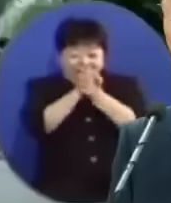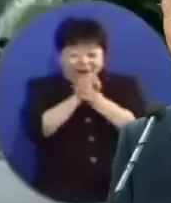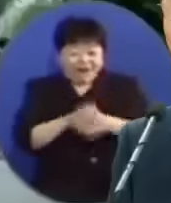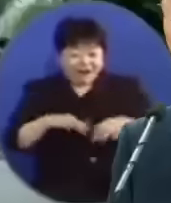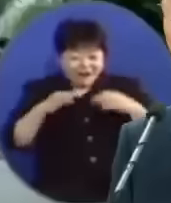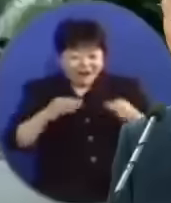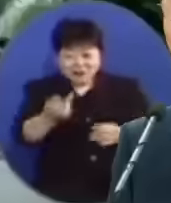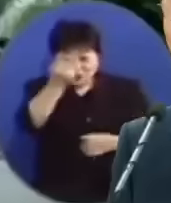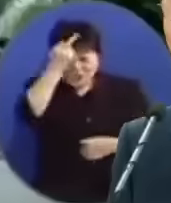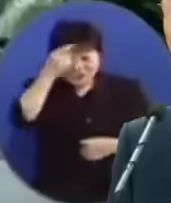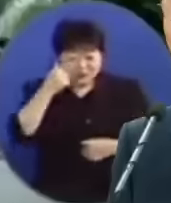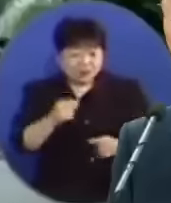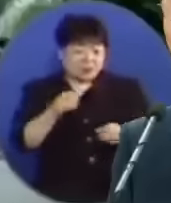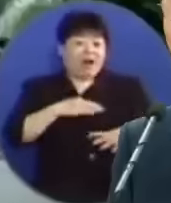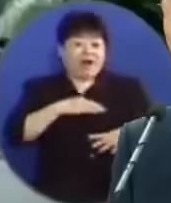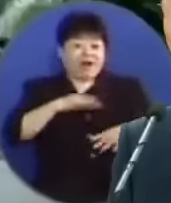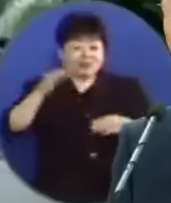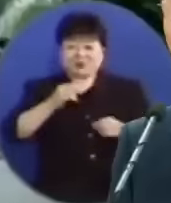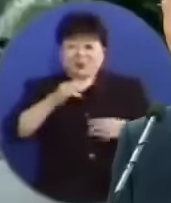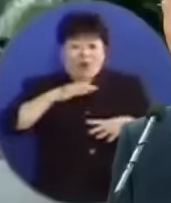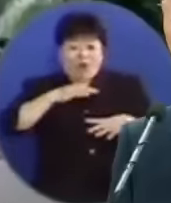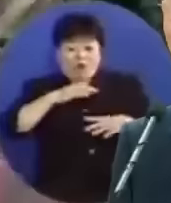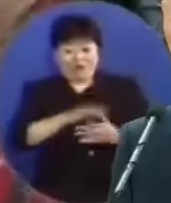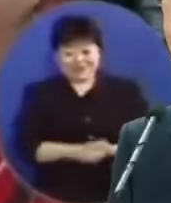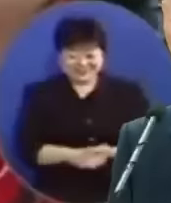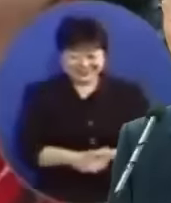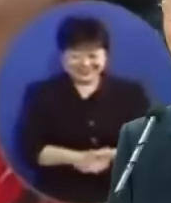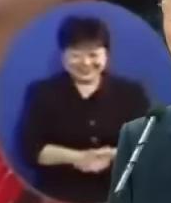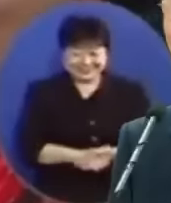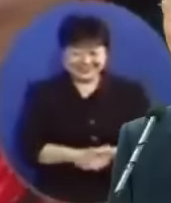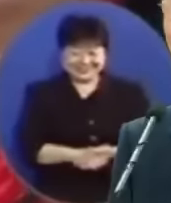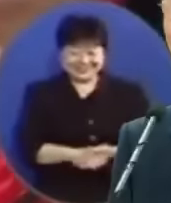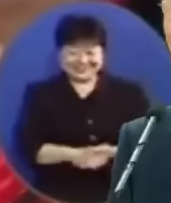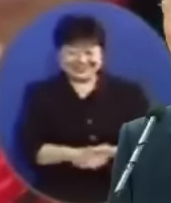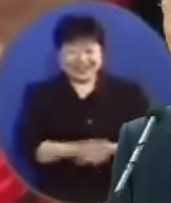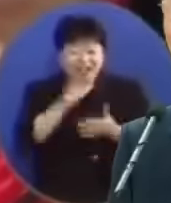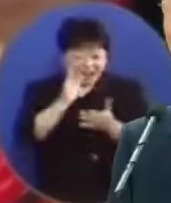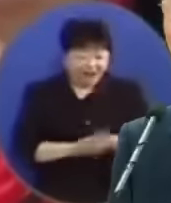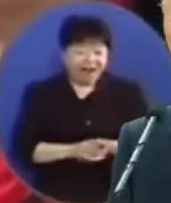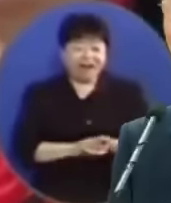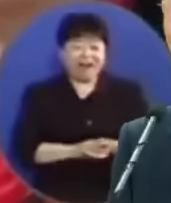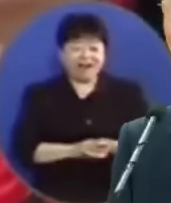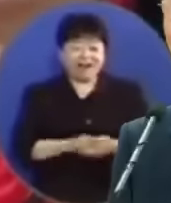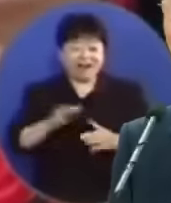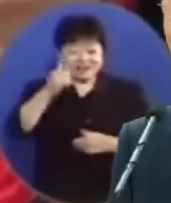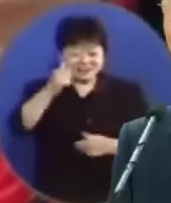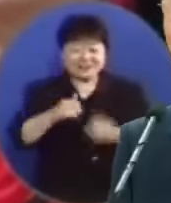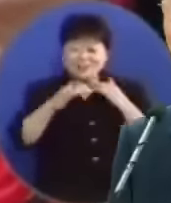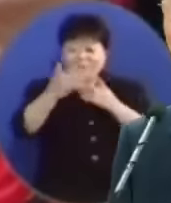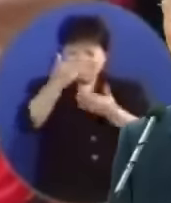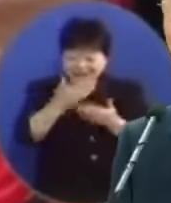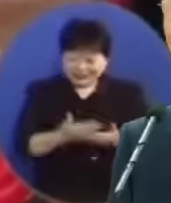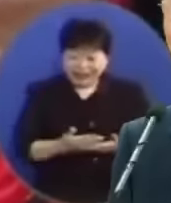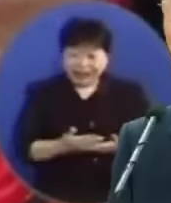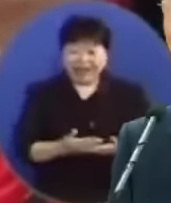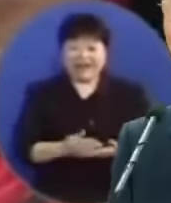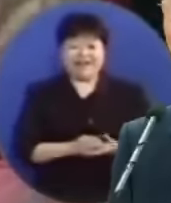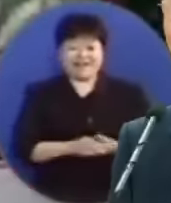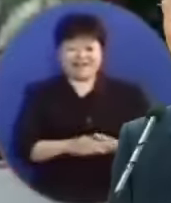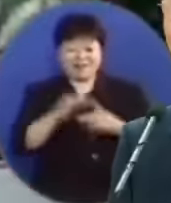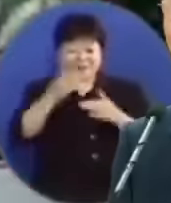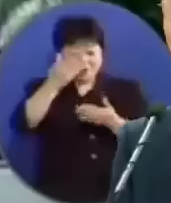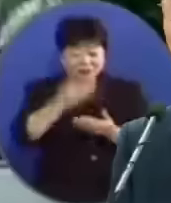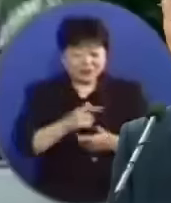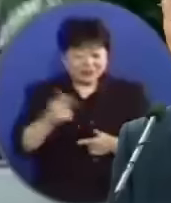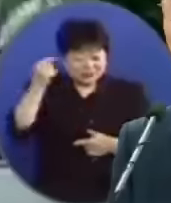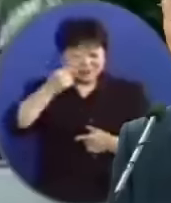외치니까 전부 다 놀래 자빠졌어요. 와, 기어코 방언 받았구나. 방언 받은 것이